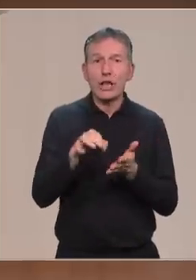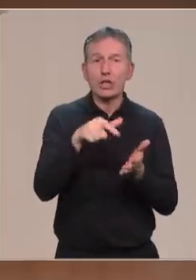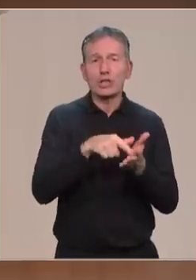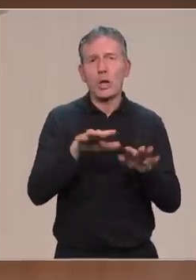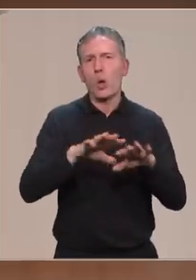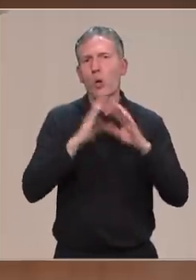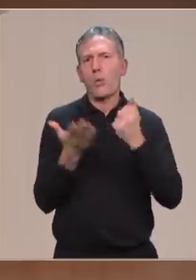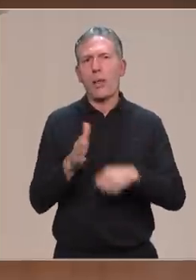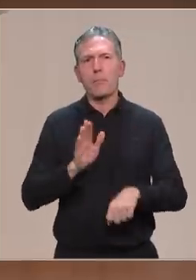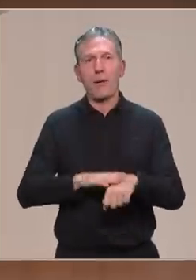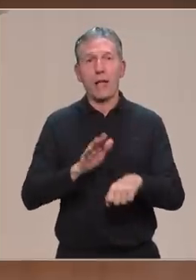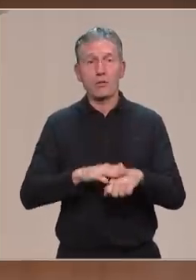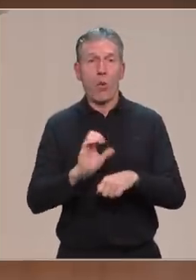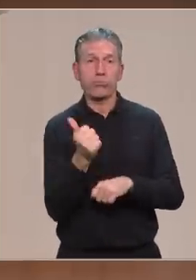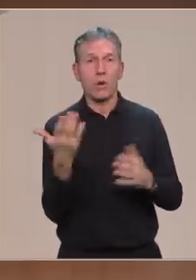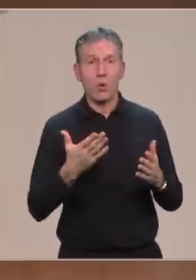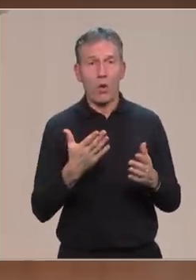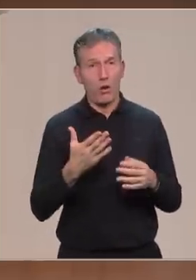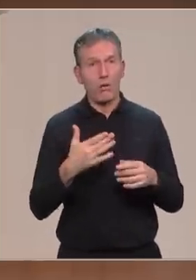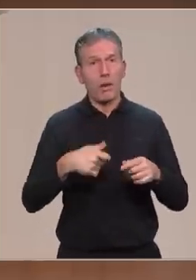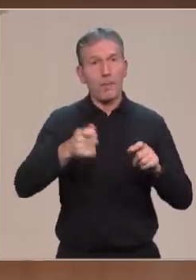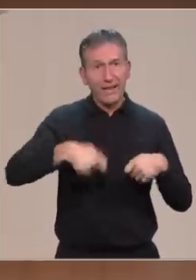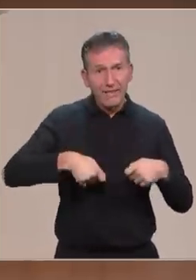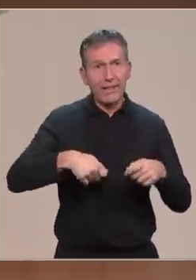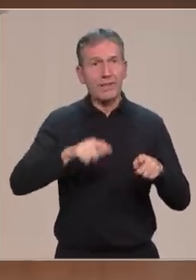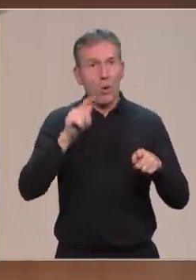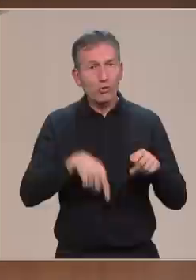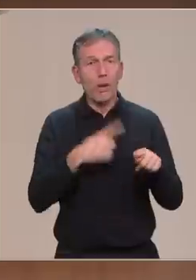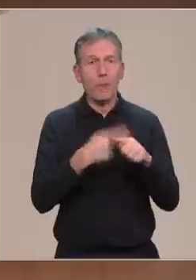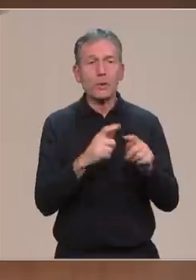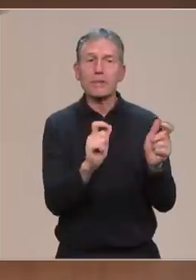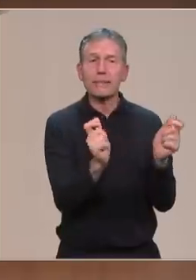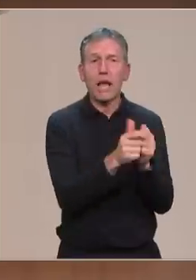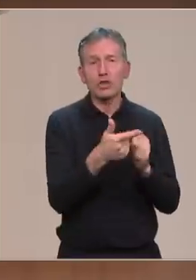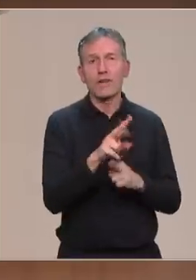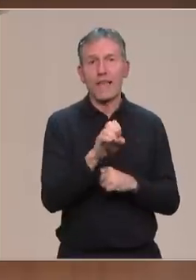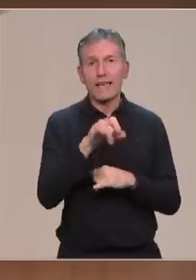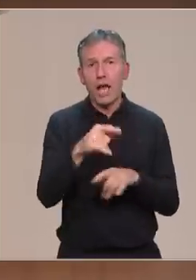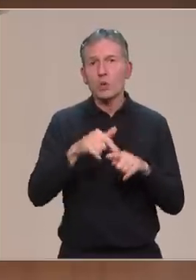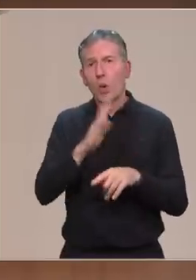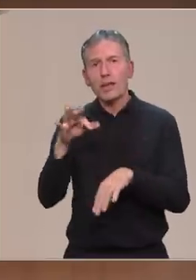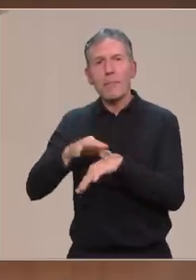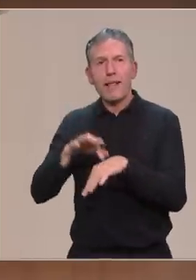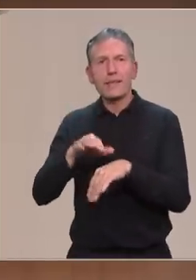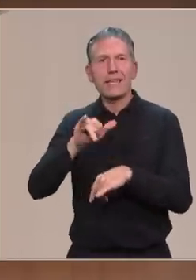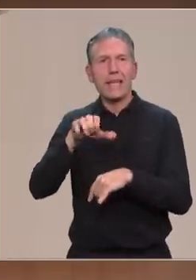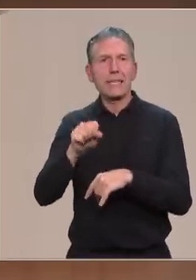prévention. Elle repose à la fois sur le préservatif, le dépistage du VIH et des autres IST, leur